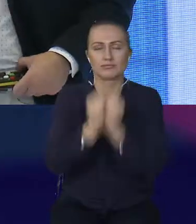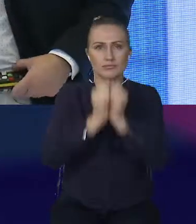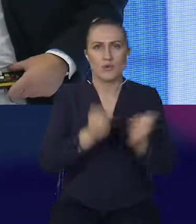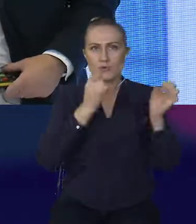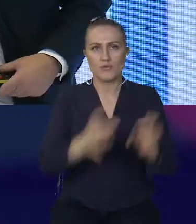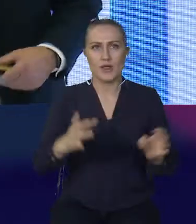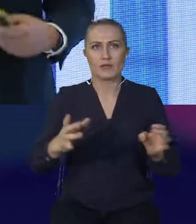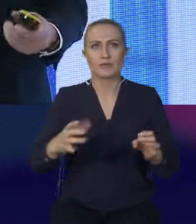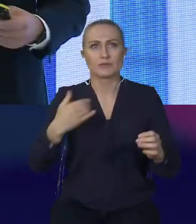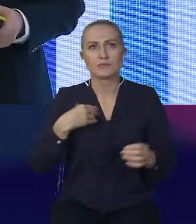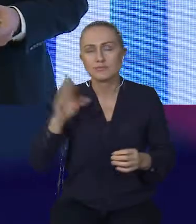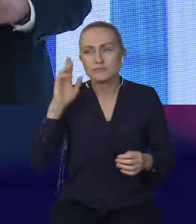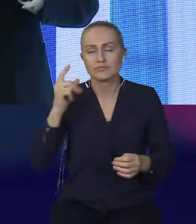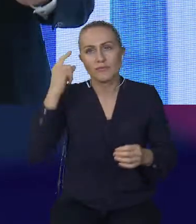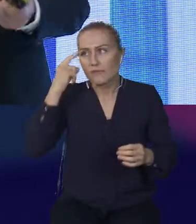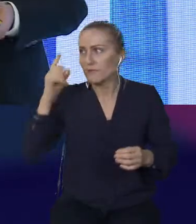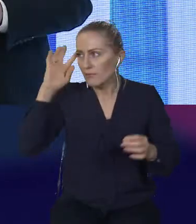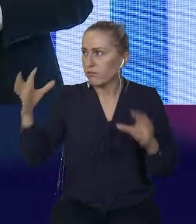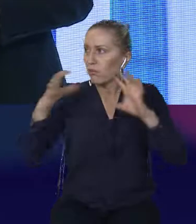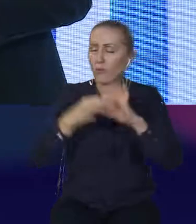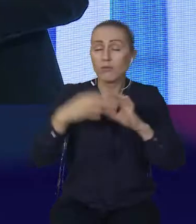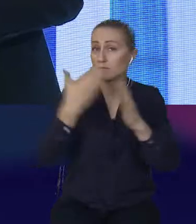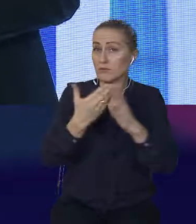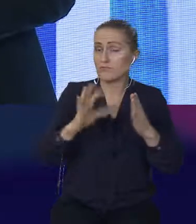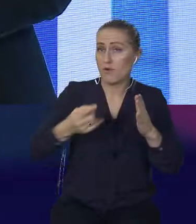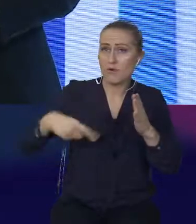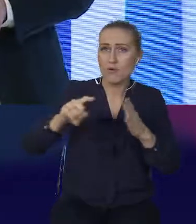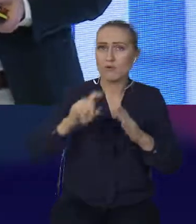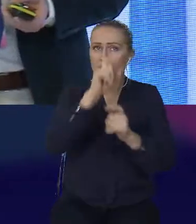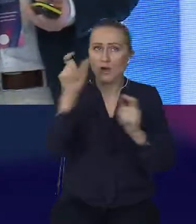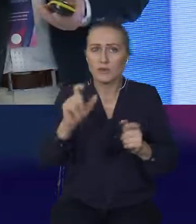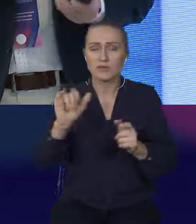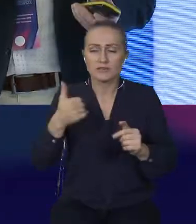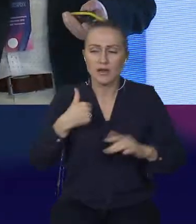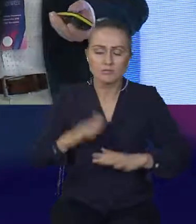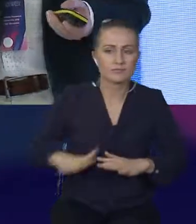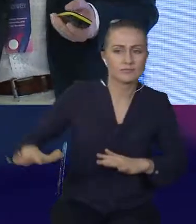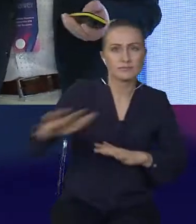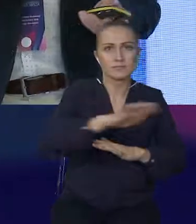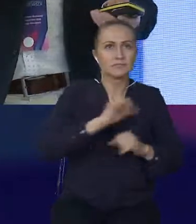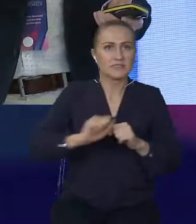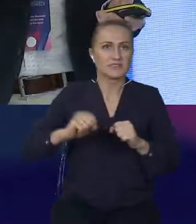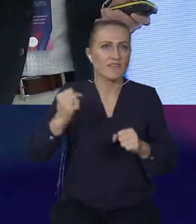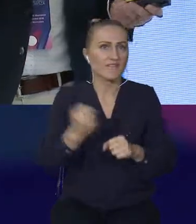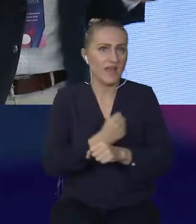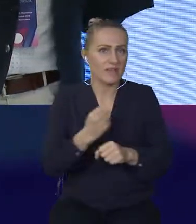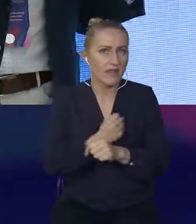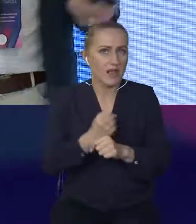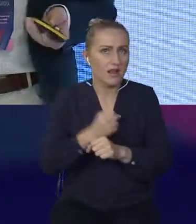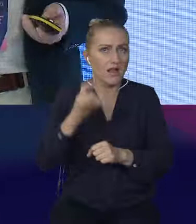i możliwość tak jakby połączenia, ponieważ dalej poruszając się w strukturze węgla, dla ram karbonowych postanowiliśmy